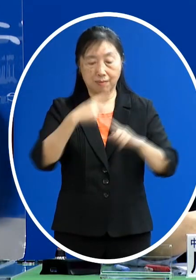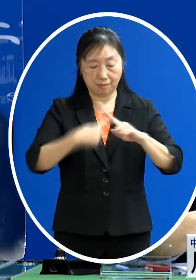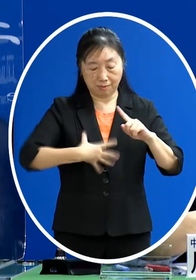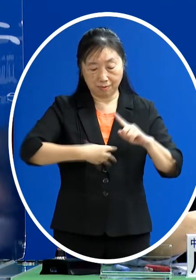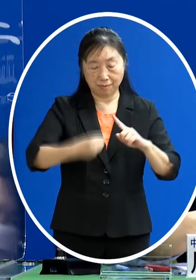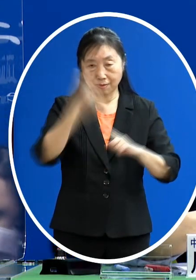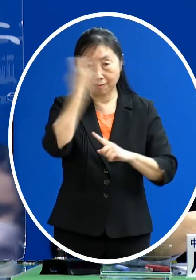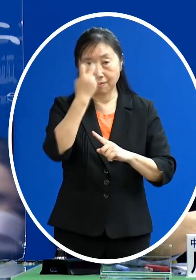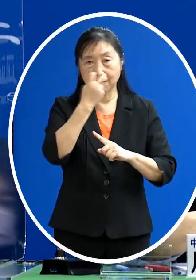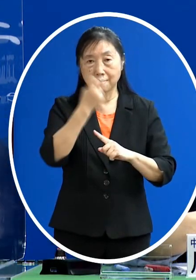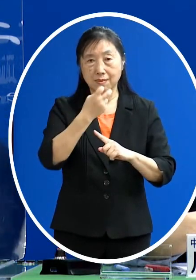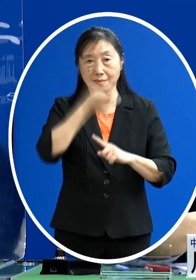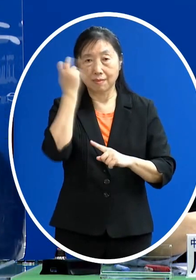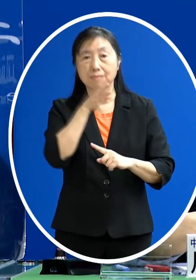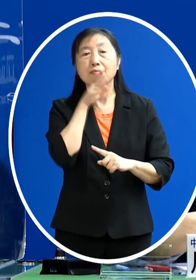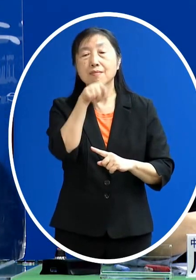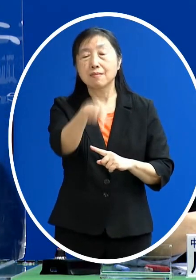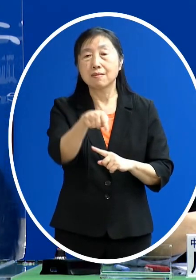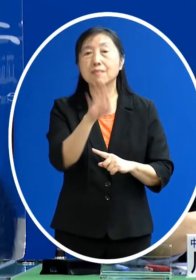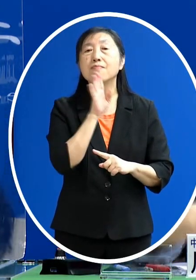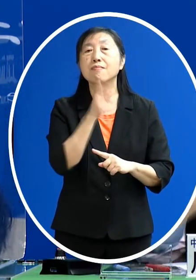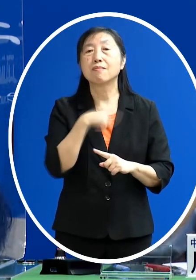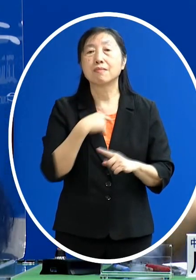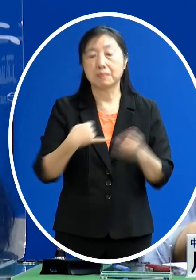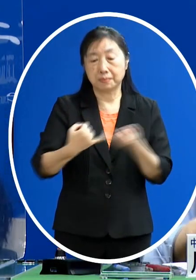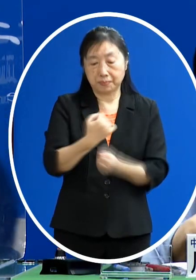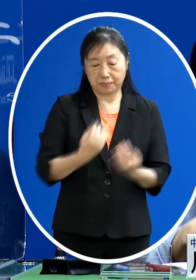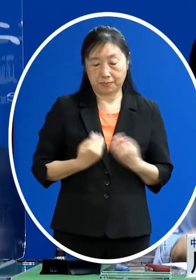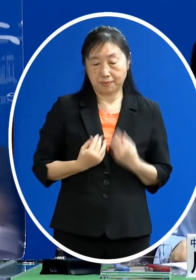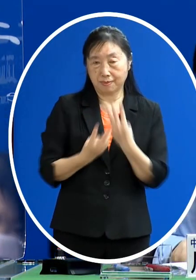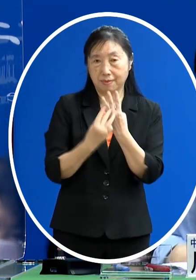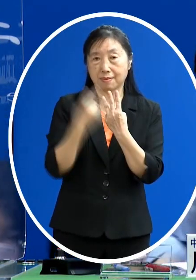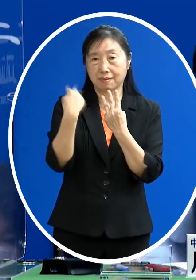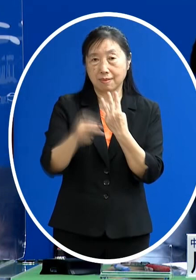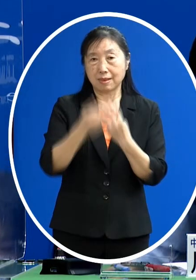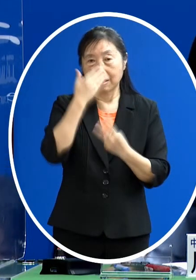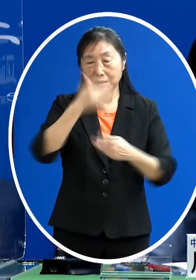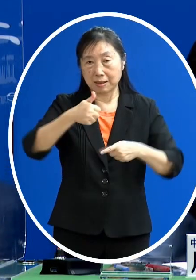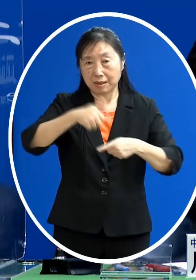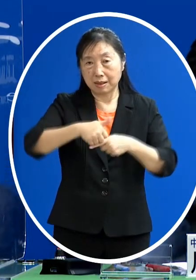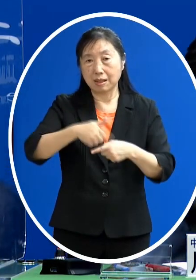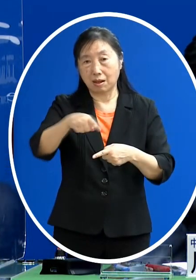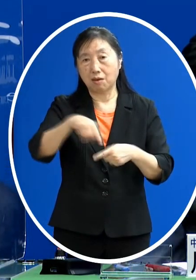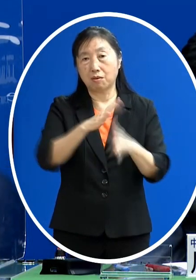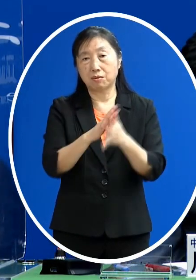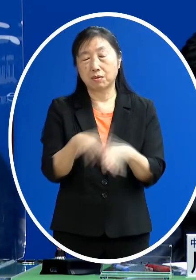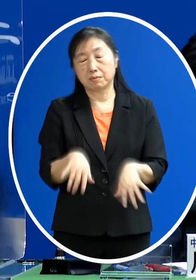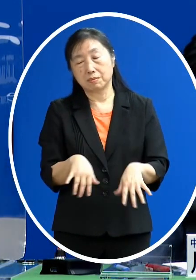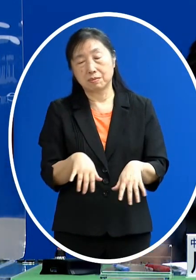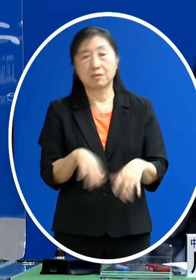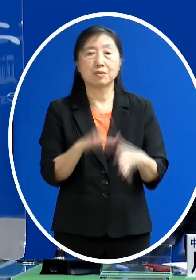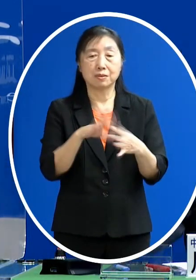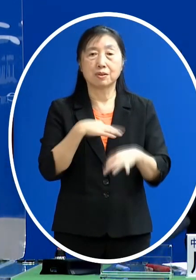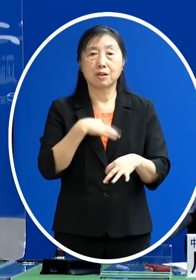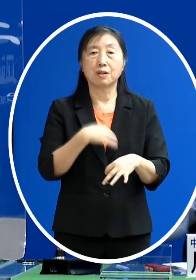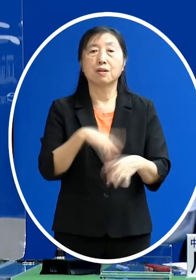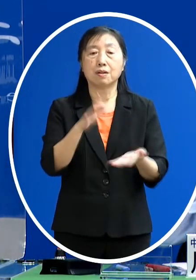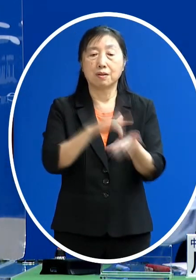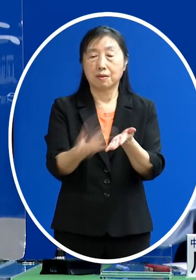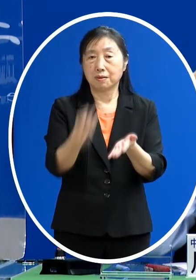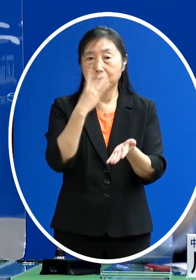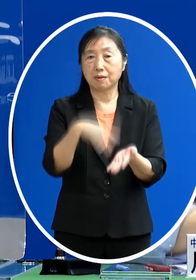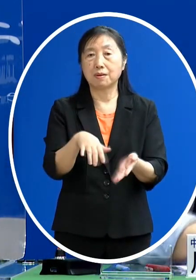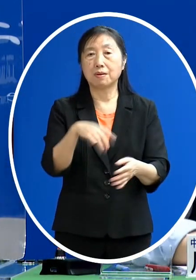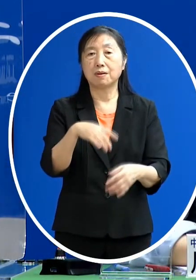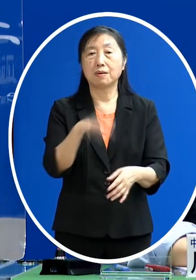查哈，后续他有发现说有并发这个细菌性的肺炎以及败血性的休克。那虽然经过瑞德西韦哈、抗